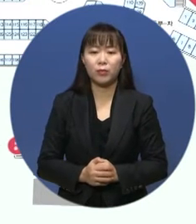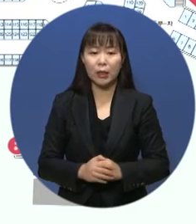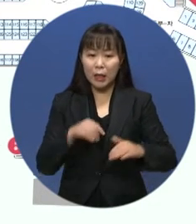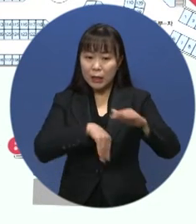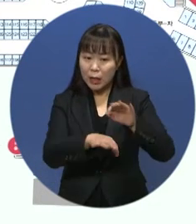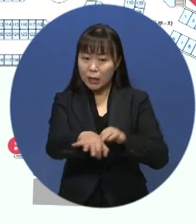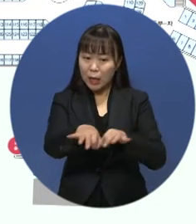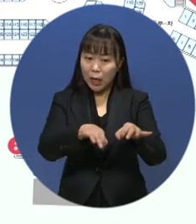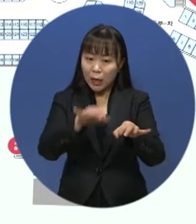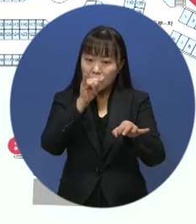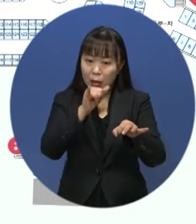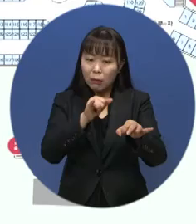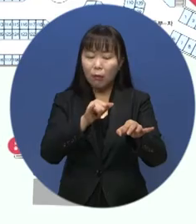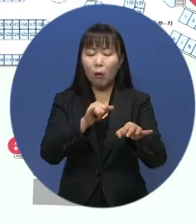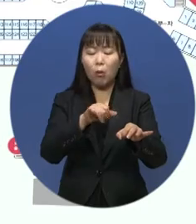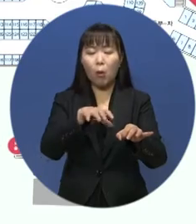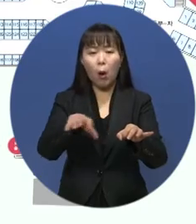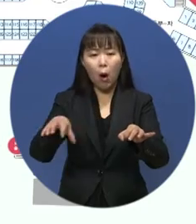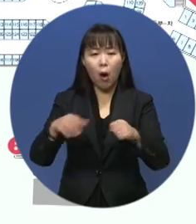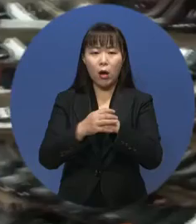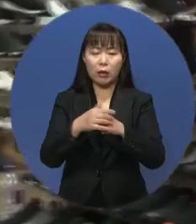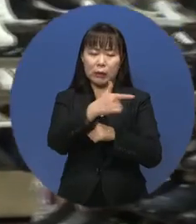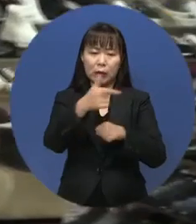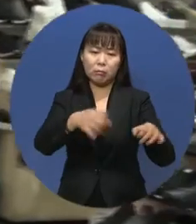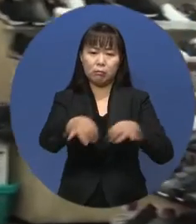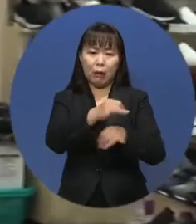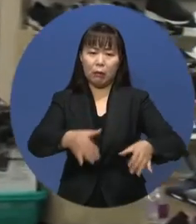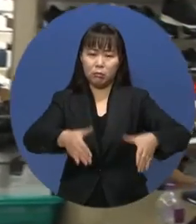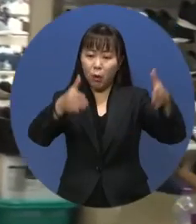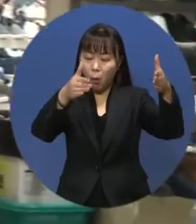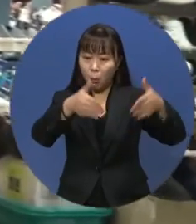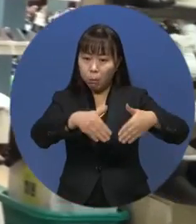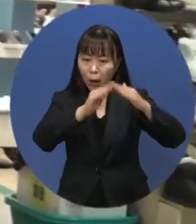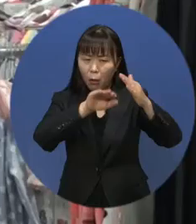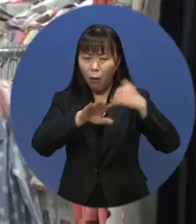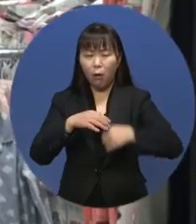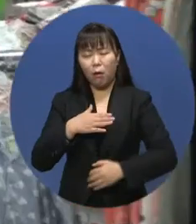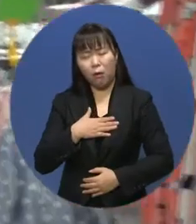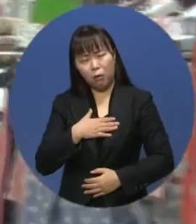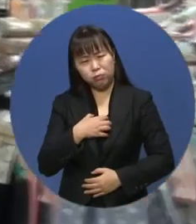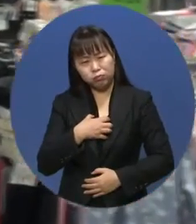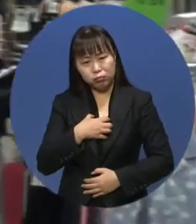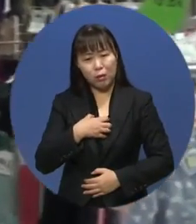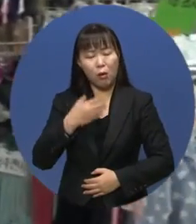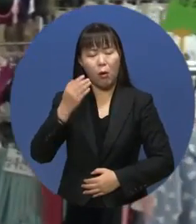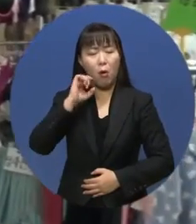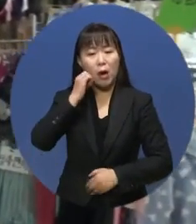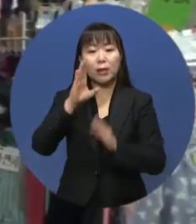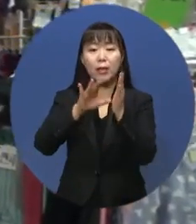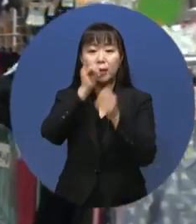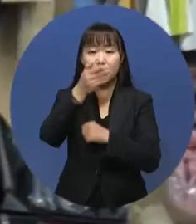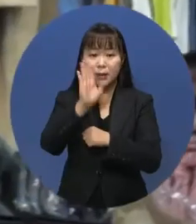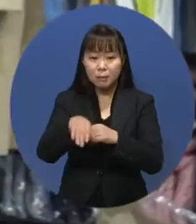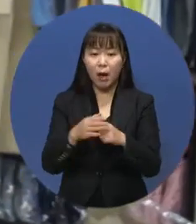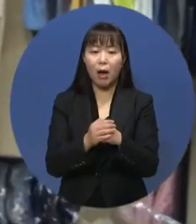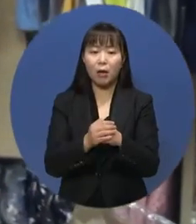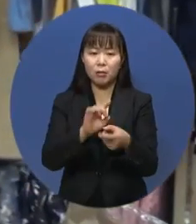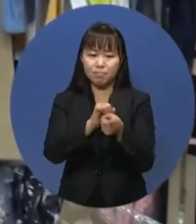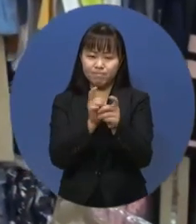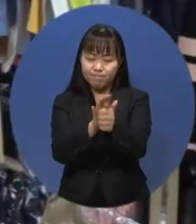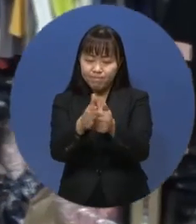지하상가에 입점해 있는 상점들이 대형 백화점이 들어오면서 불안하고 어려웠던 때도 있었지만